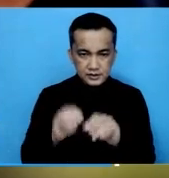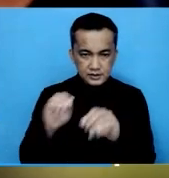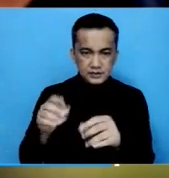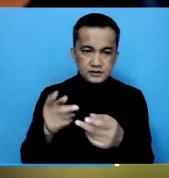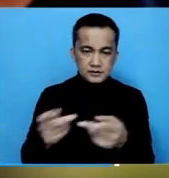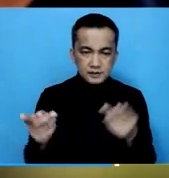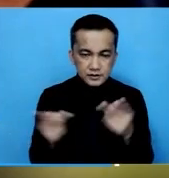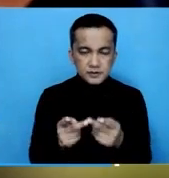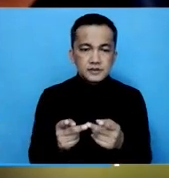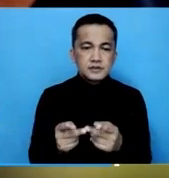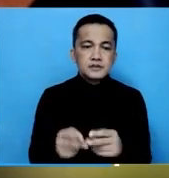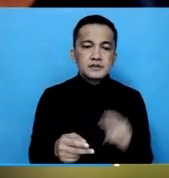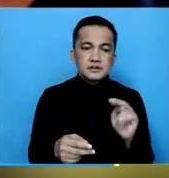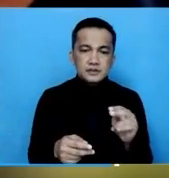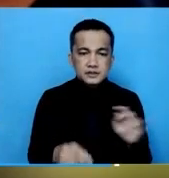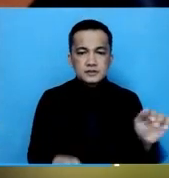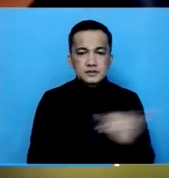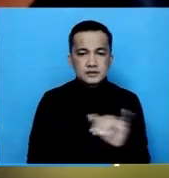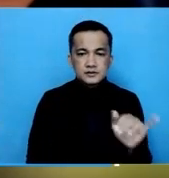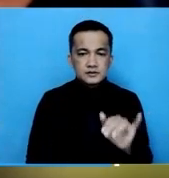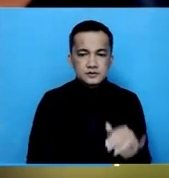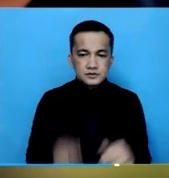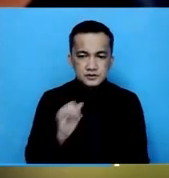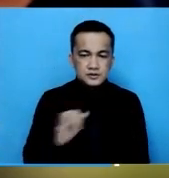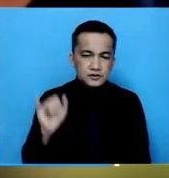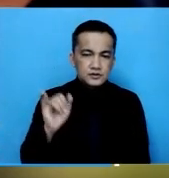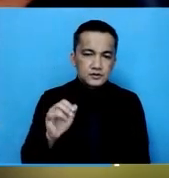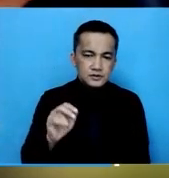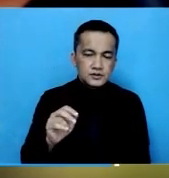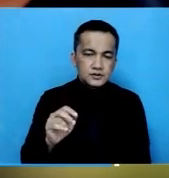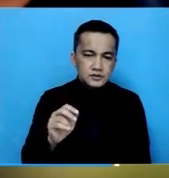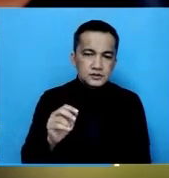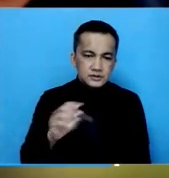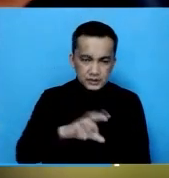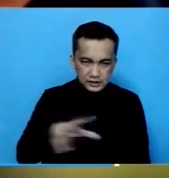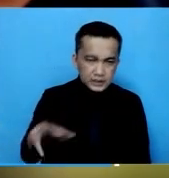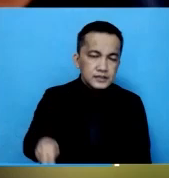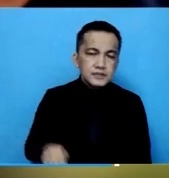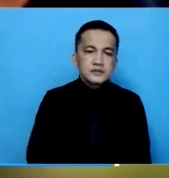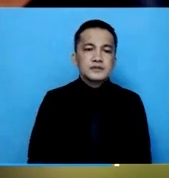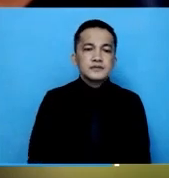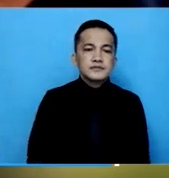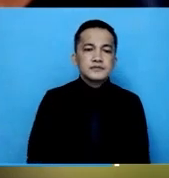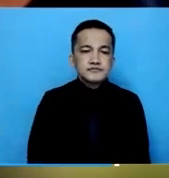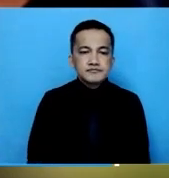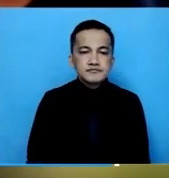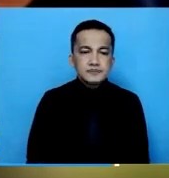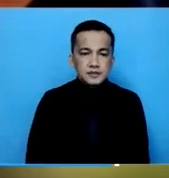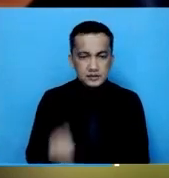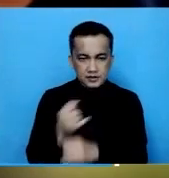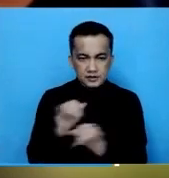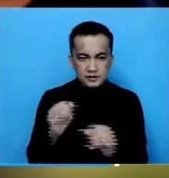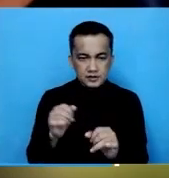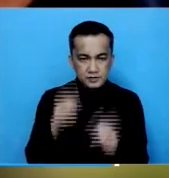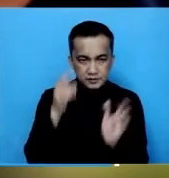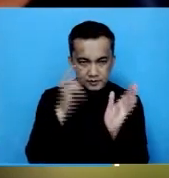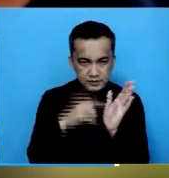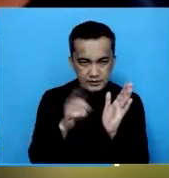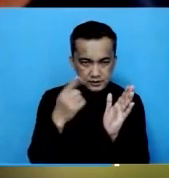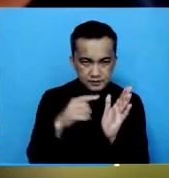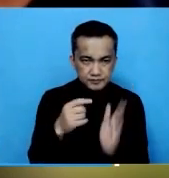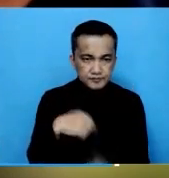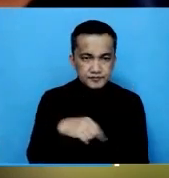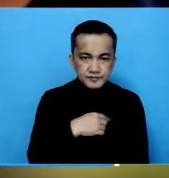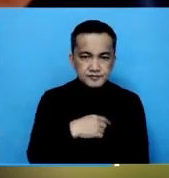talagang kailangan, tulad nga ito sa may Ilocos region, sa Cagayan, para independently matrack natin. So hindi